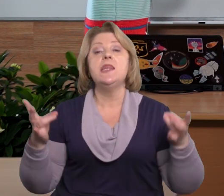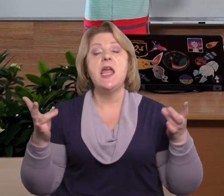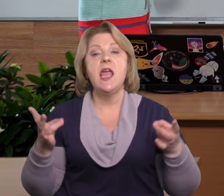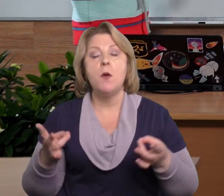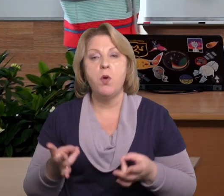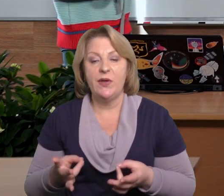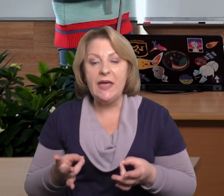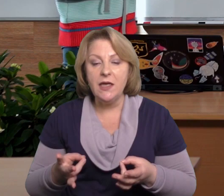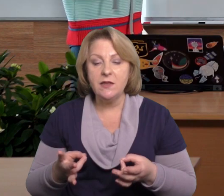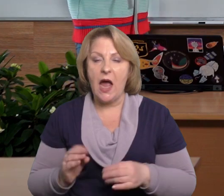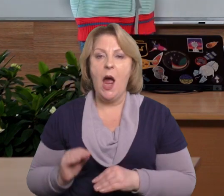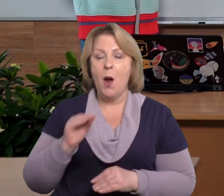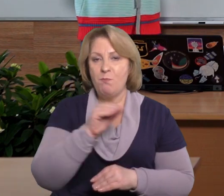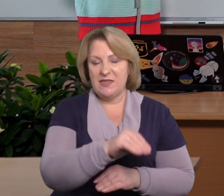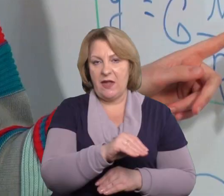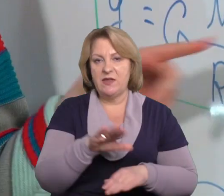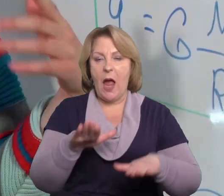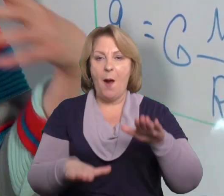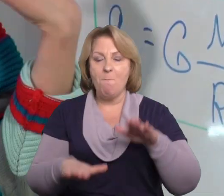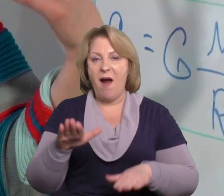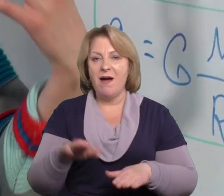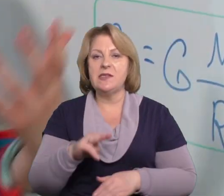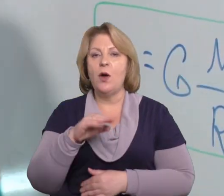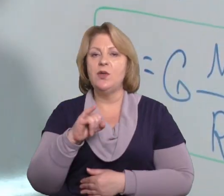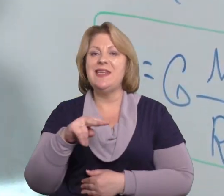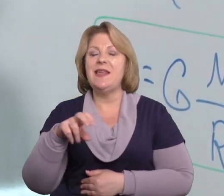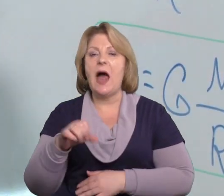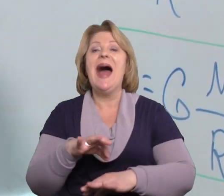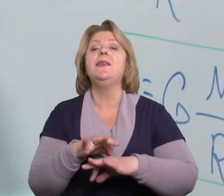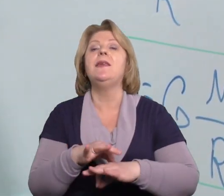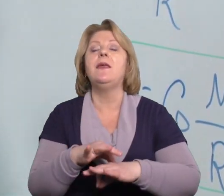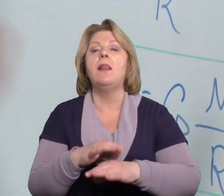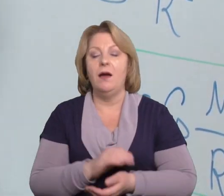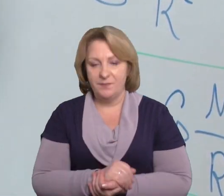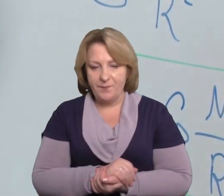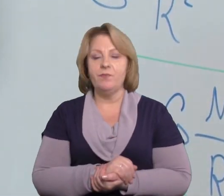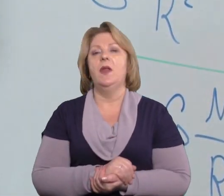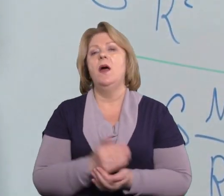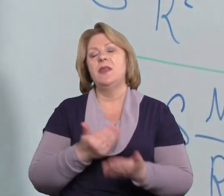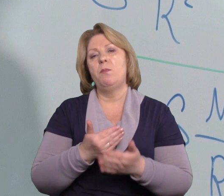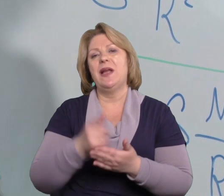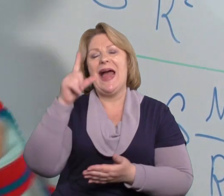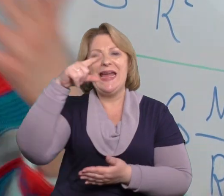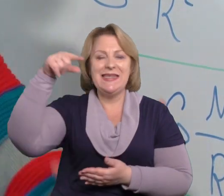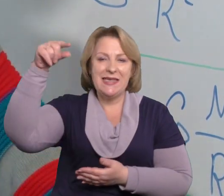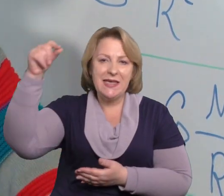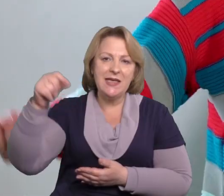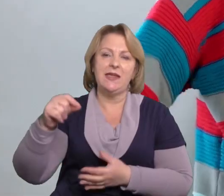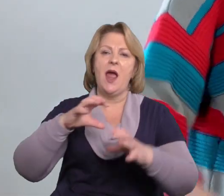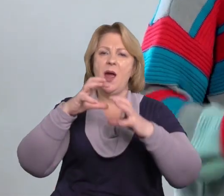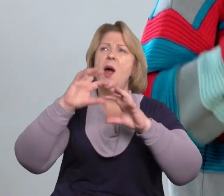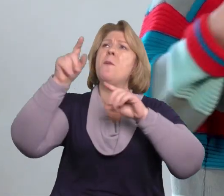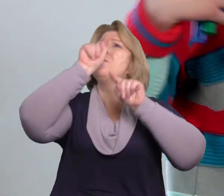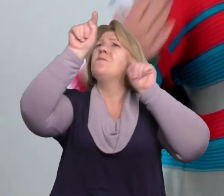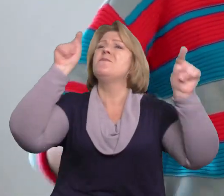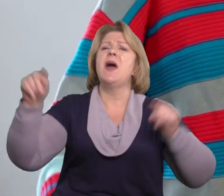необхідно лише підставити масу цього тіла. Я маю на увазі, звичайно, такі тіла, як Місяць, Меркурій, Венера,